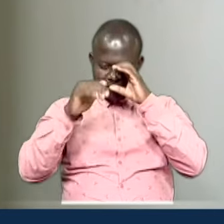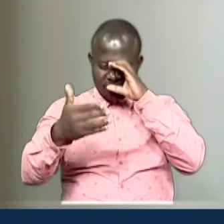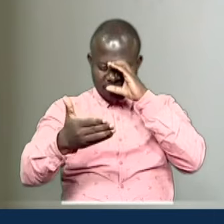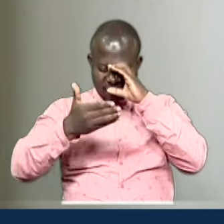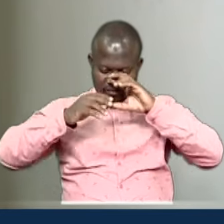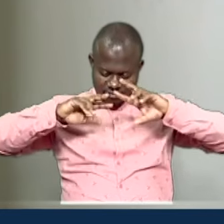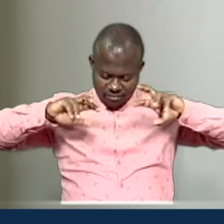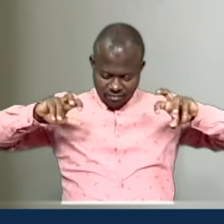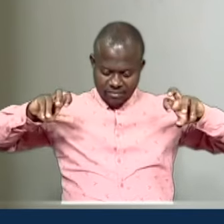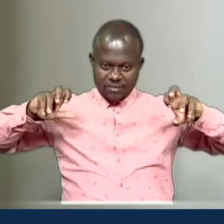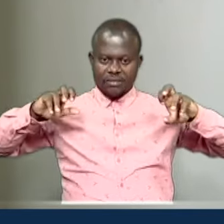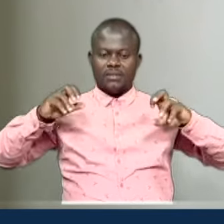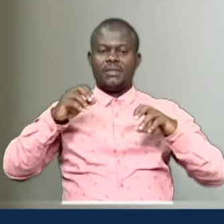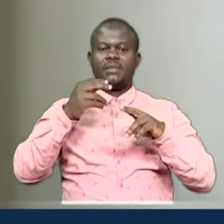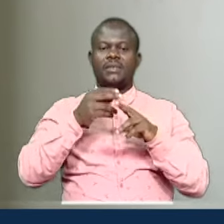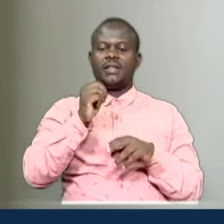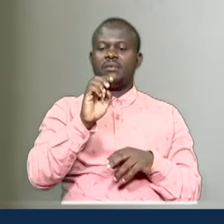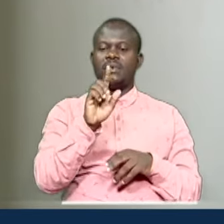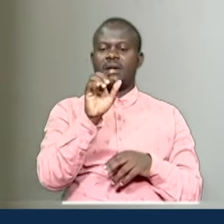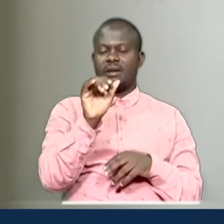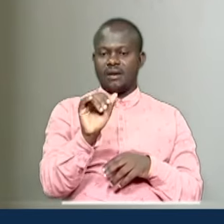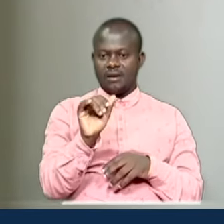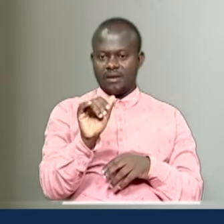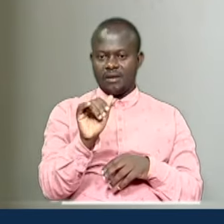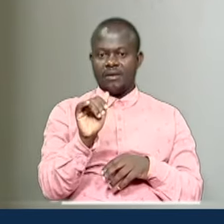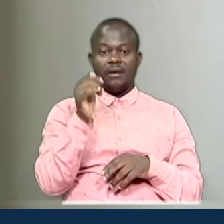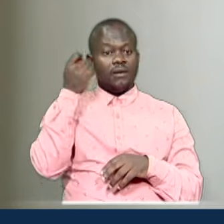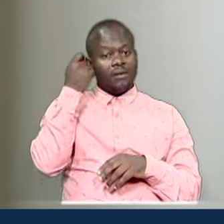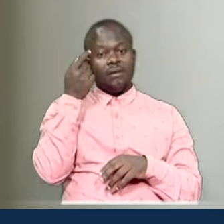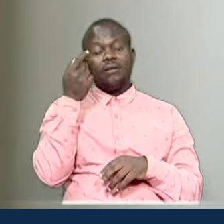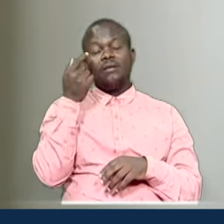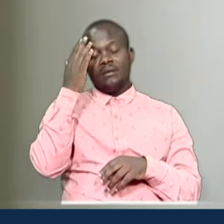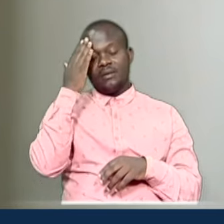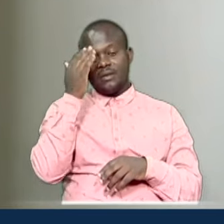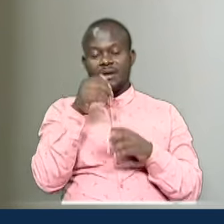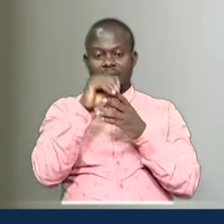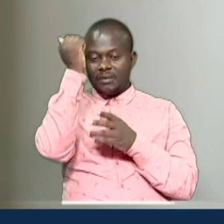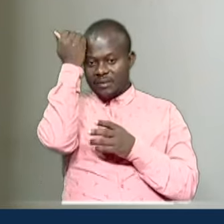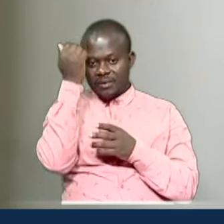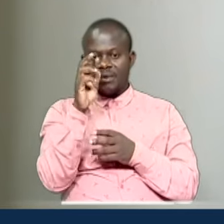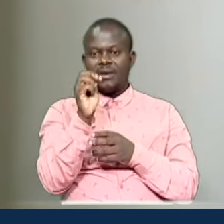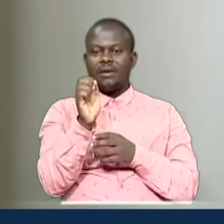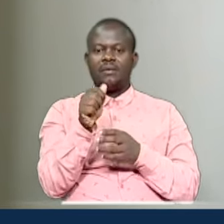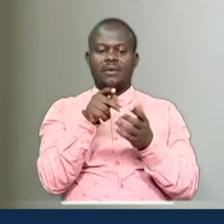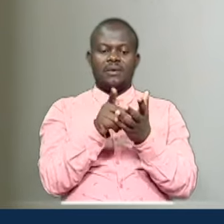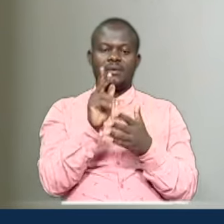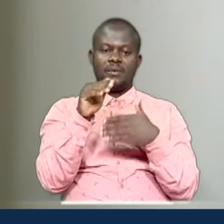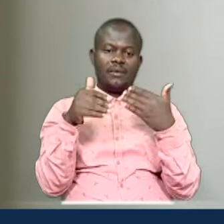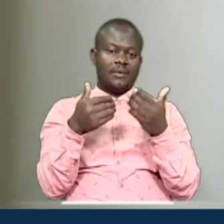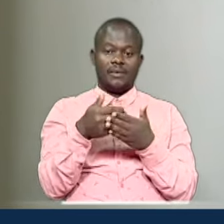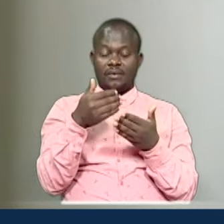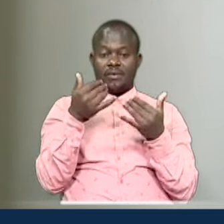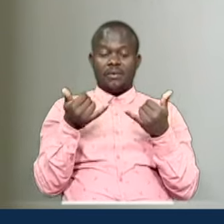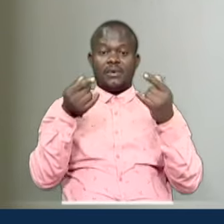na biriya byitwa MRI ibyo byose kugeza umurabizi ko yaba ari mituweli yaba ari RAMA byose birishyurwa. None iyo bigeze ku miti